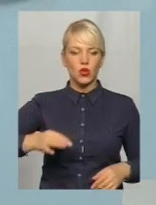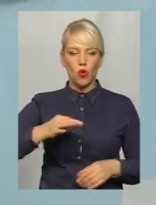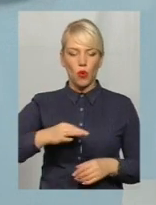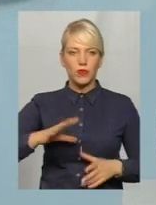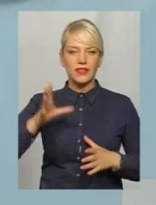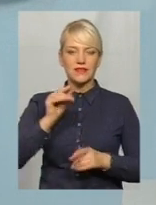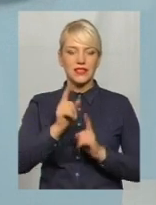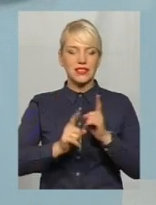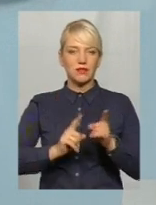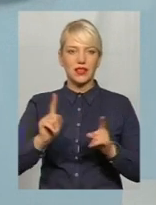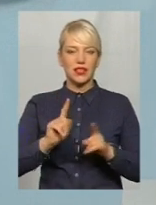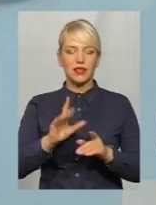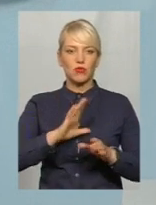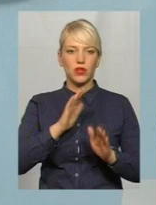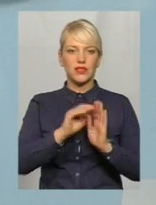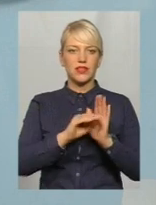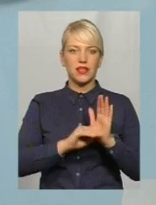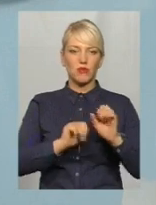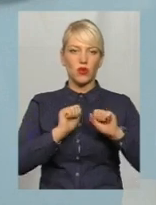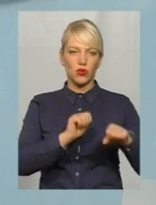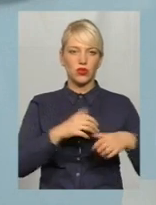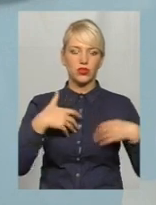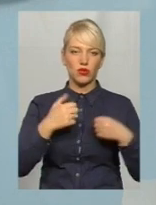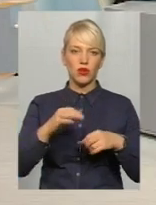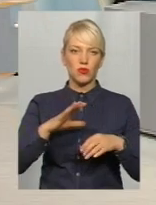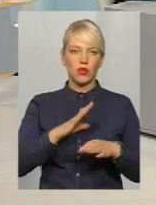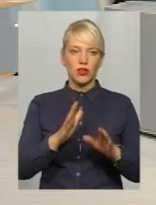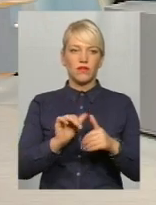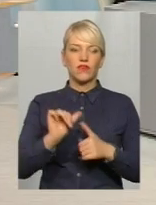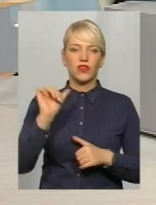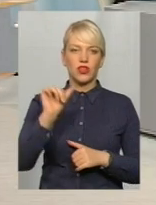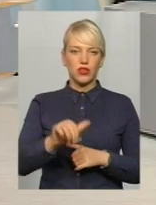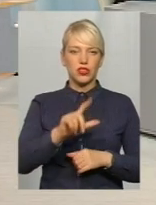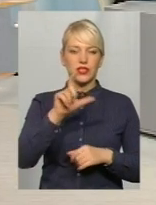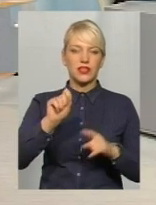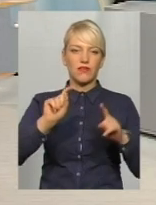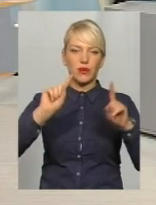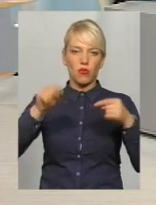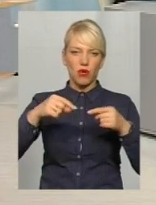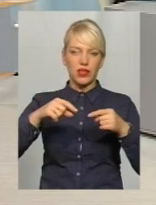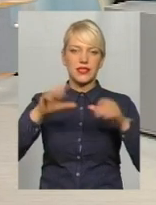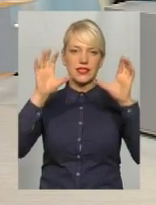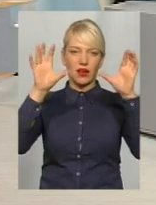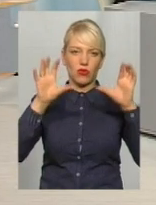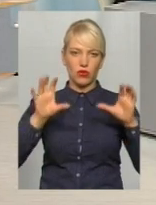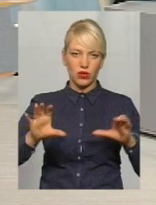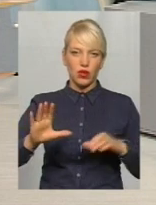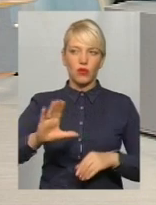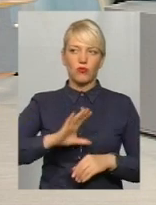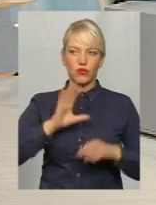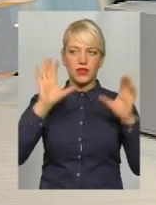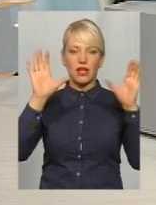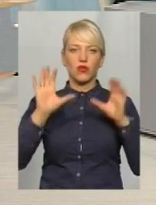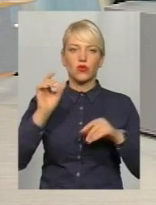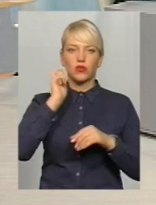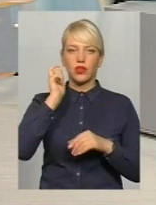відбувалися в системі охорони здоров'я, відбувались виключно до вимог чинного законодавства. законодавства. Ще раз повторюю, був закон України,